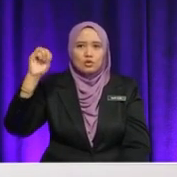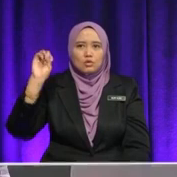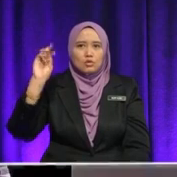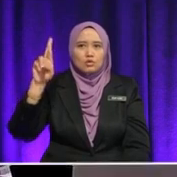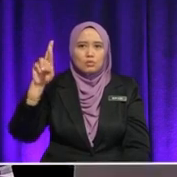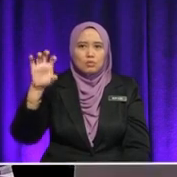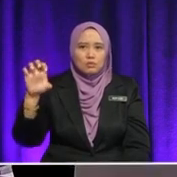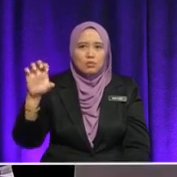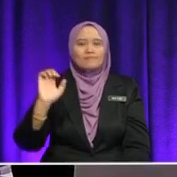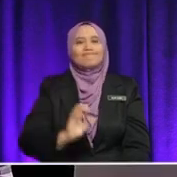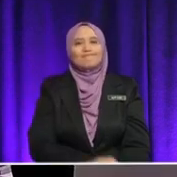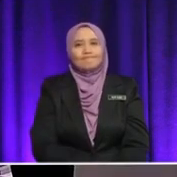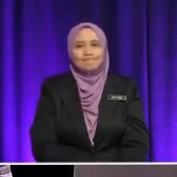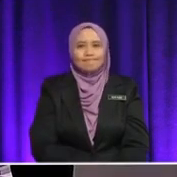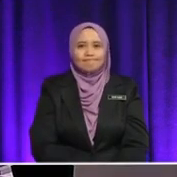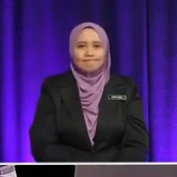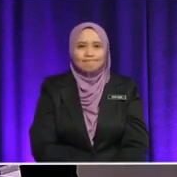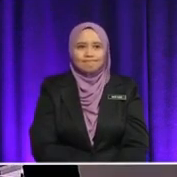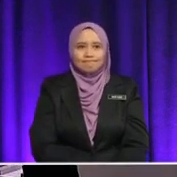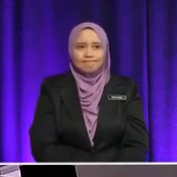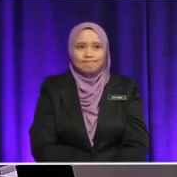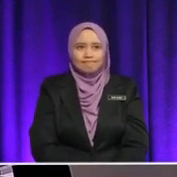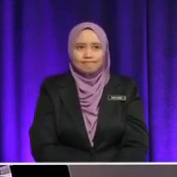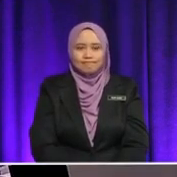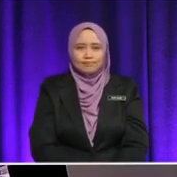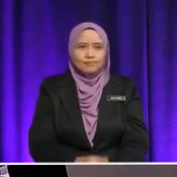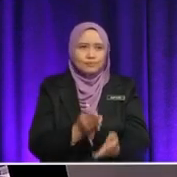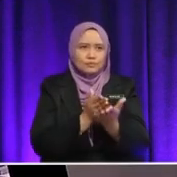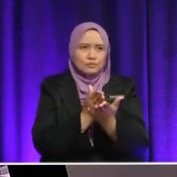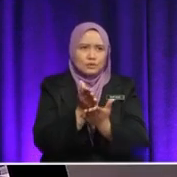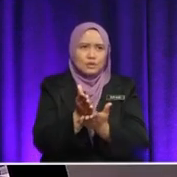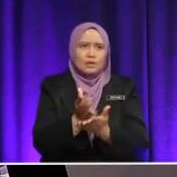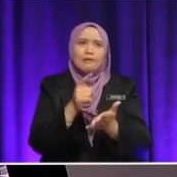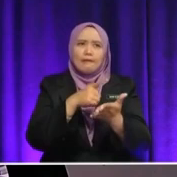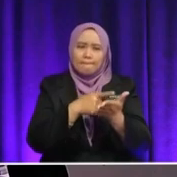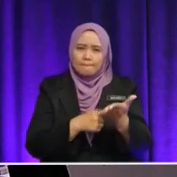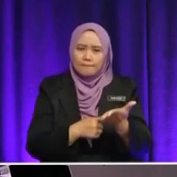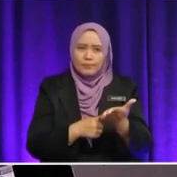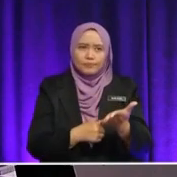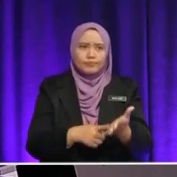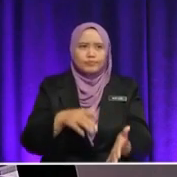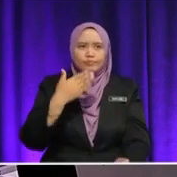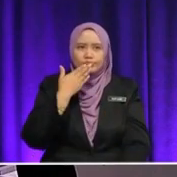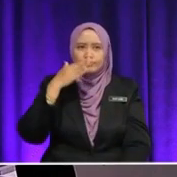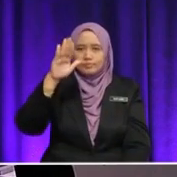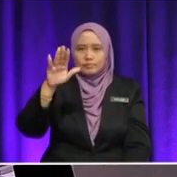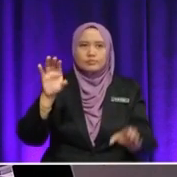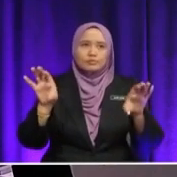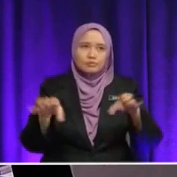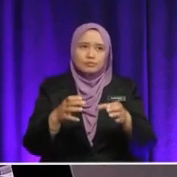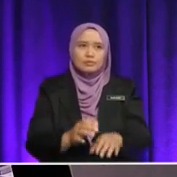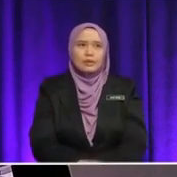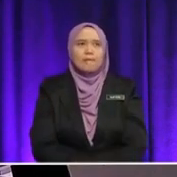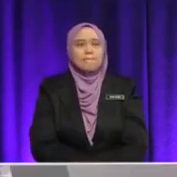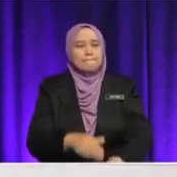atroce kita boleh-boleh seterusnya aku langkahku Abang main ya keempat pada tari